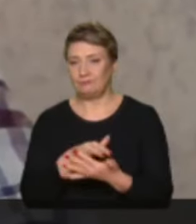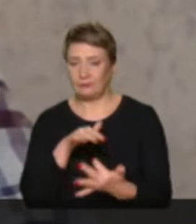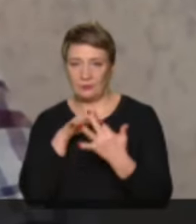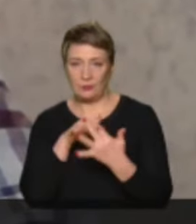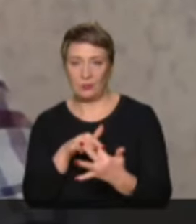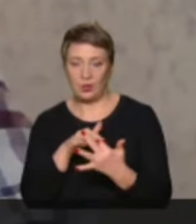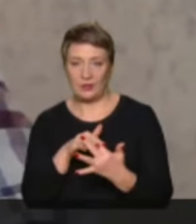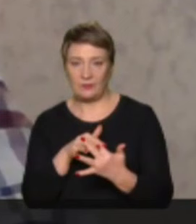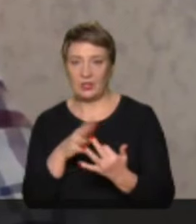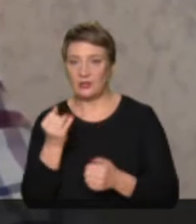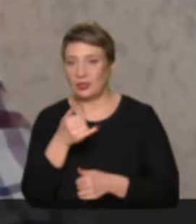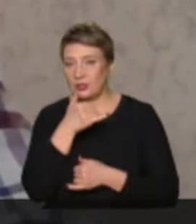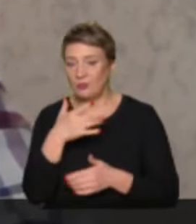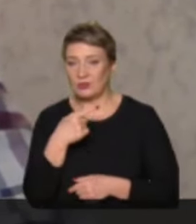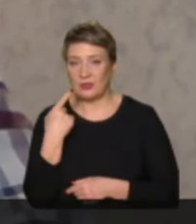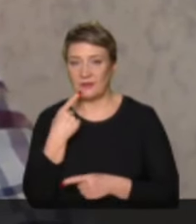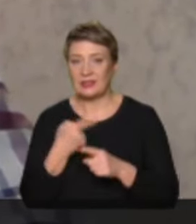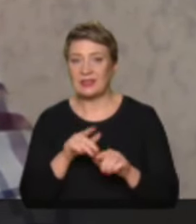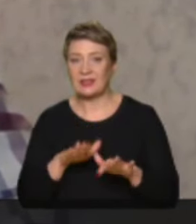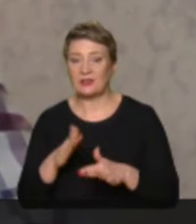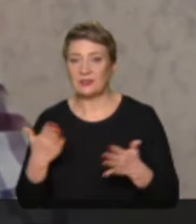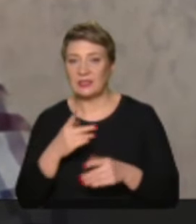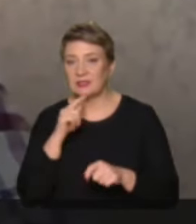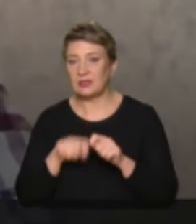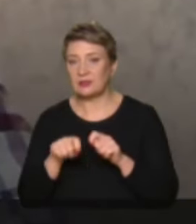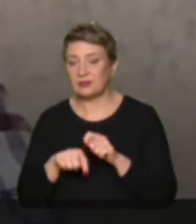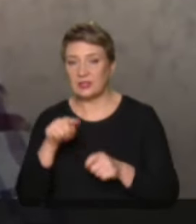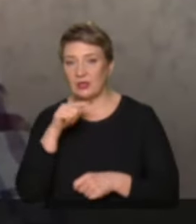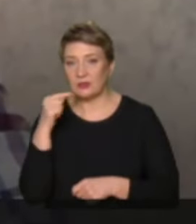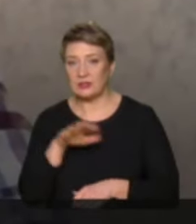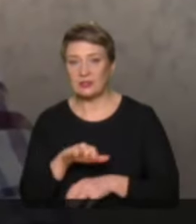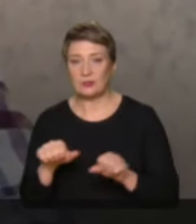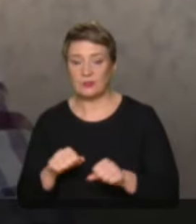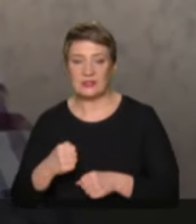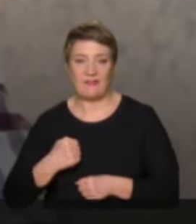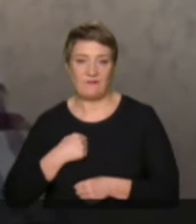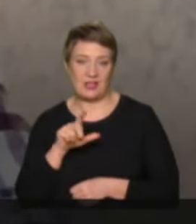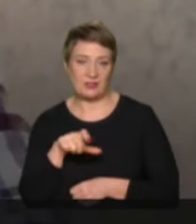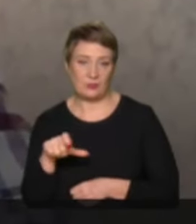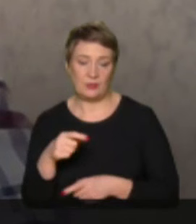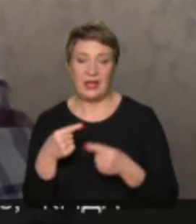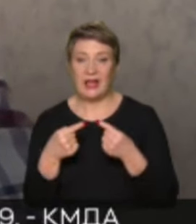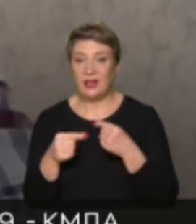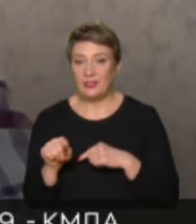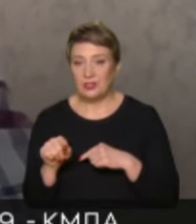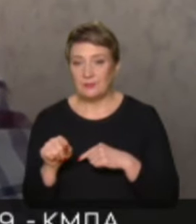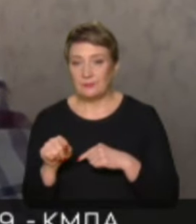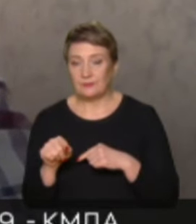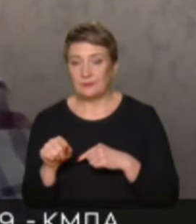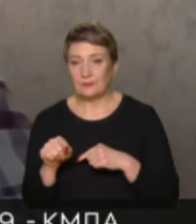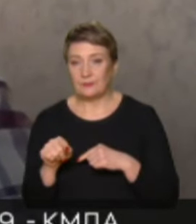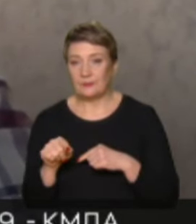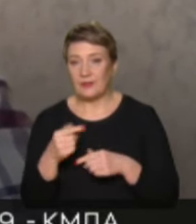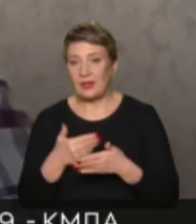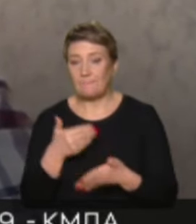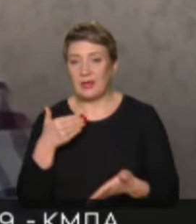ми не можемо говорити, що це локація, яка контролюється російськими окупаційними військами. З іншого боку,